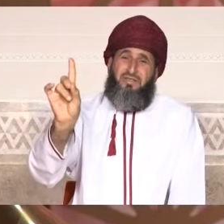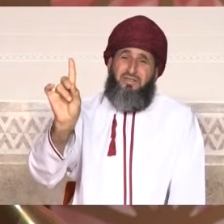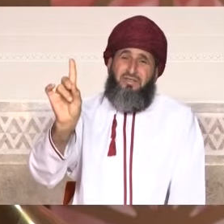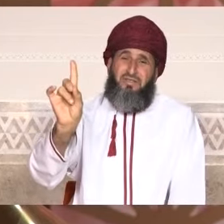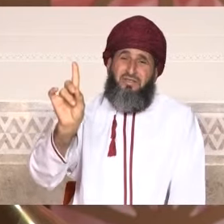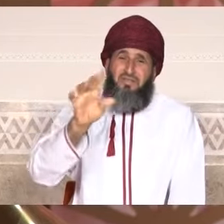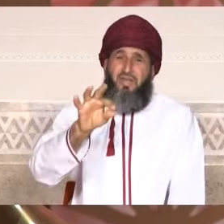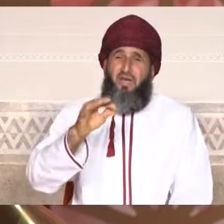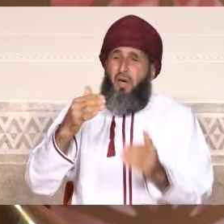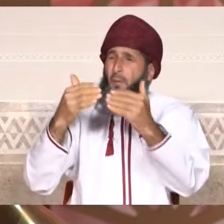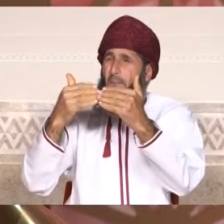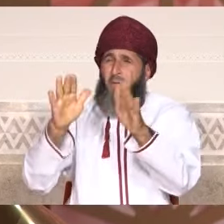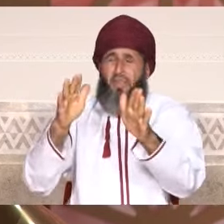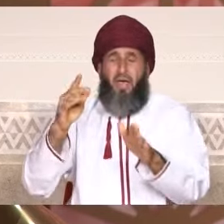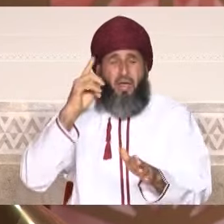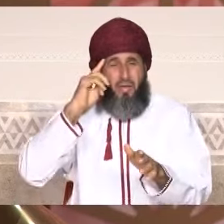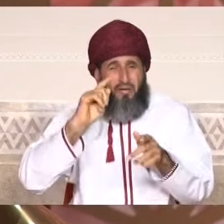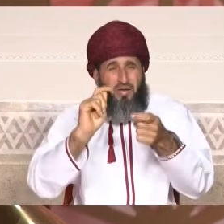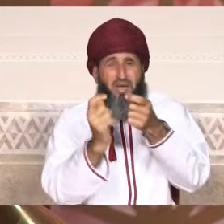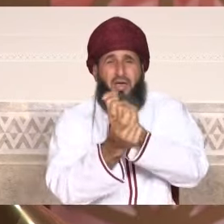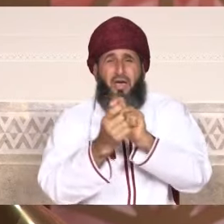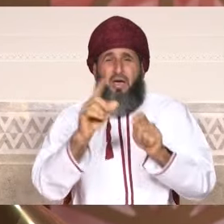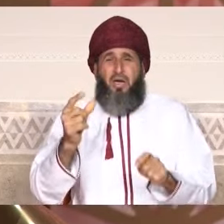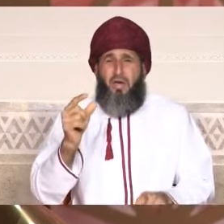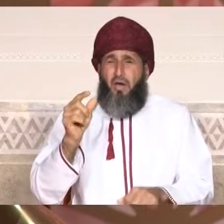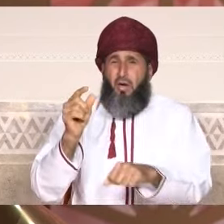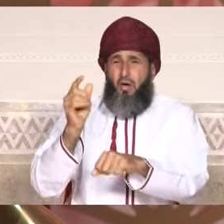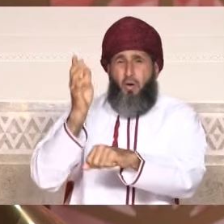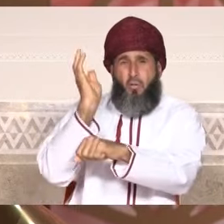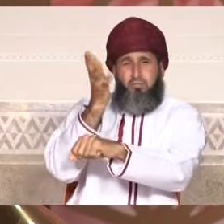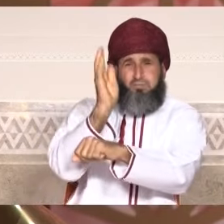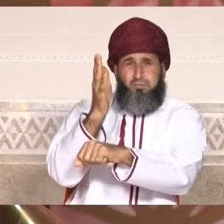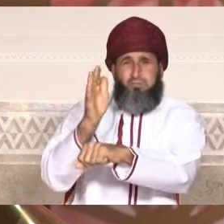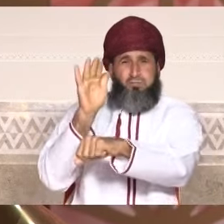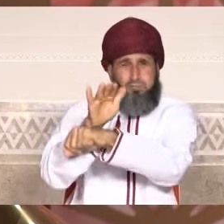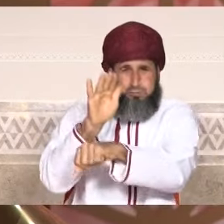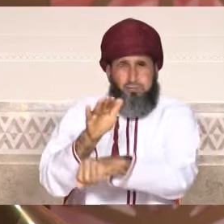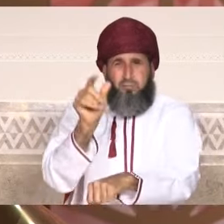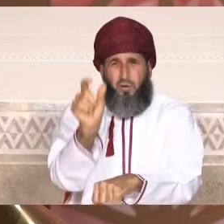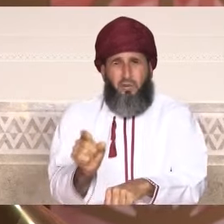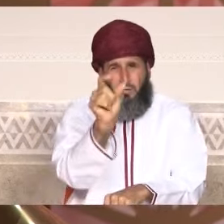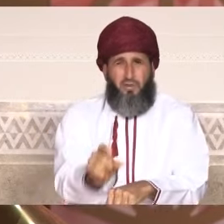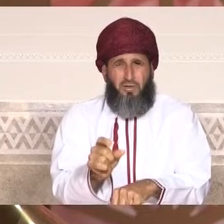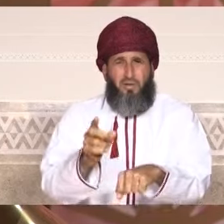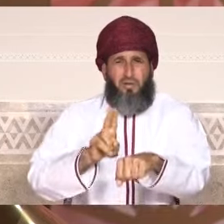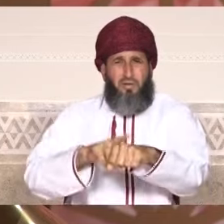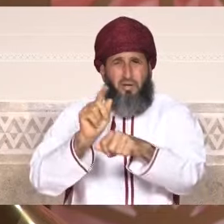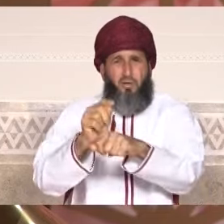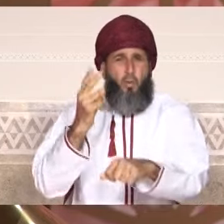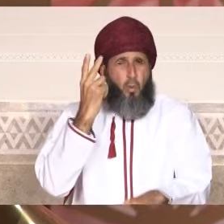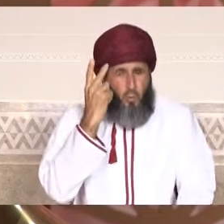ما يفتح الأذهان لعموم الدعاة والخطباء والوعاظ